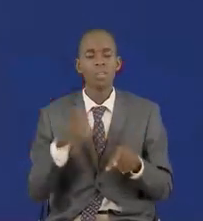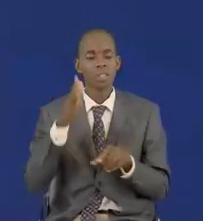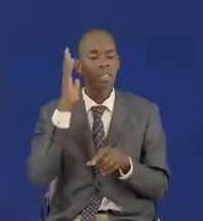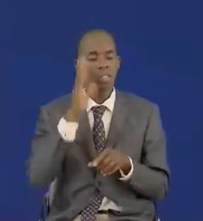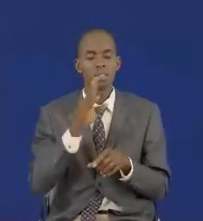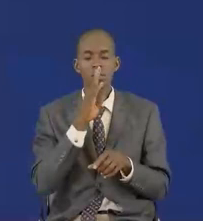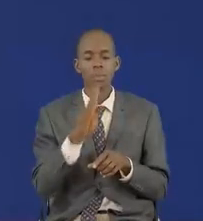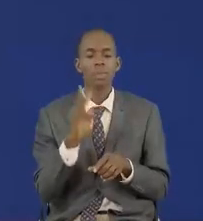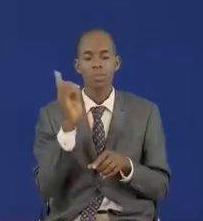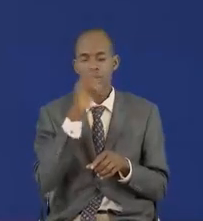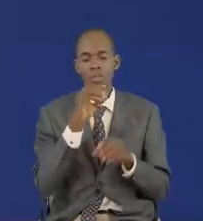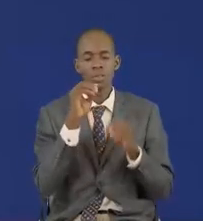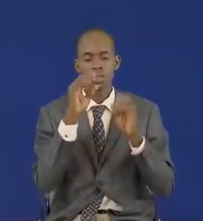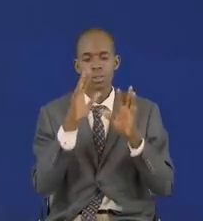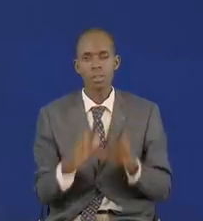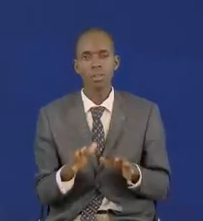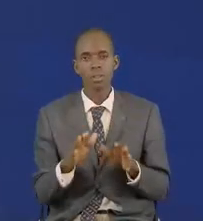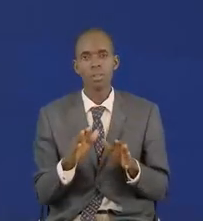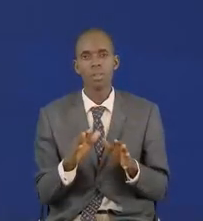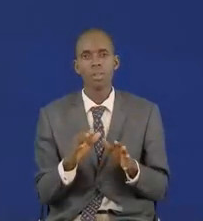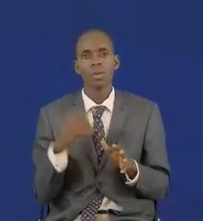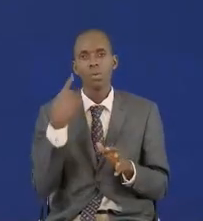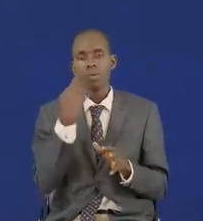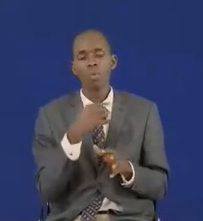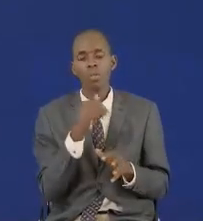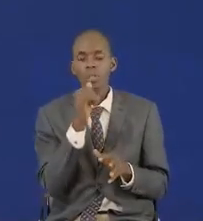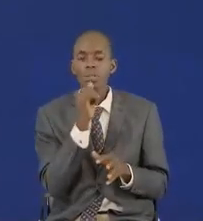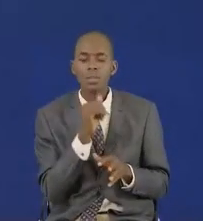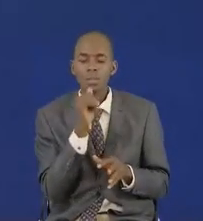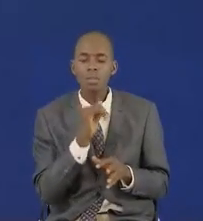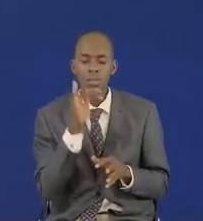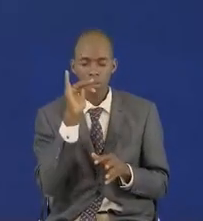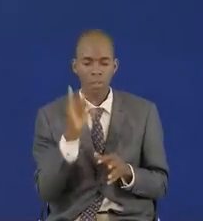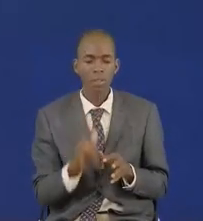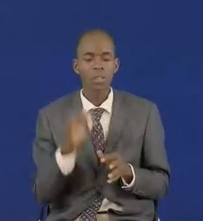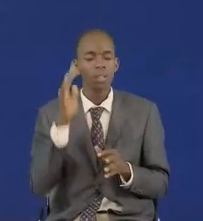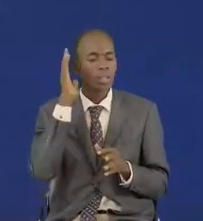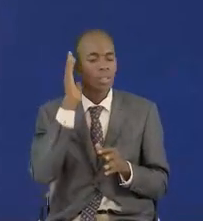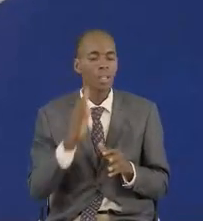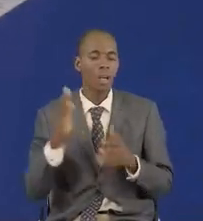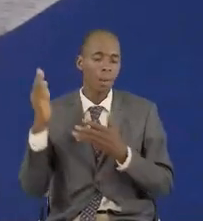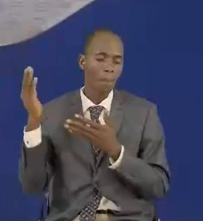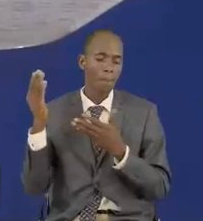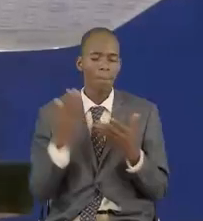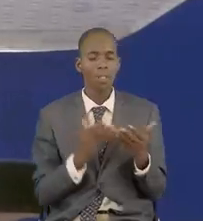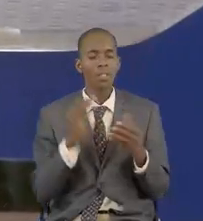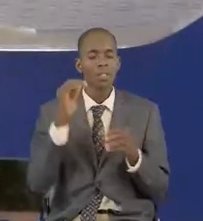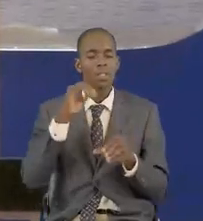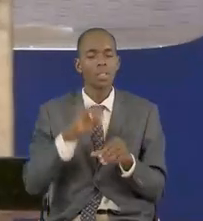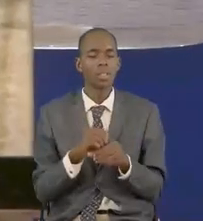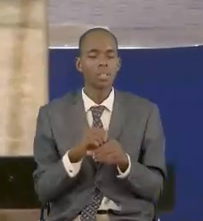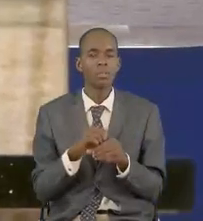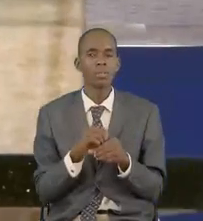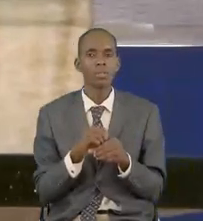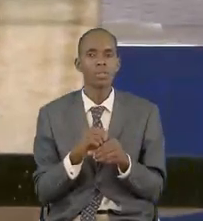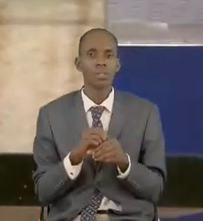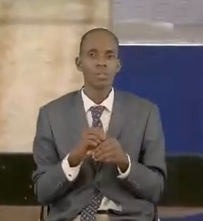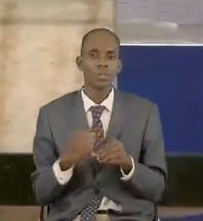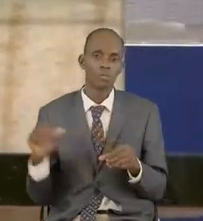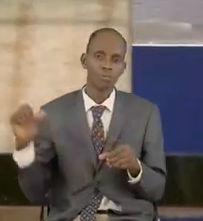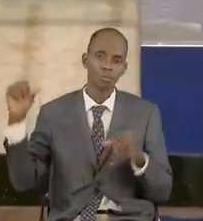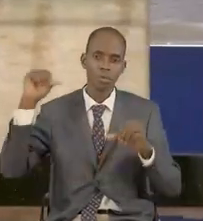parmi vous de faux docteurs qui introduiront des sectes pernicieuses et qui et qui